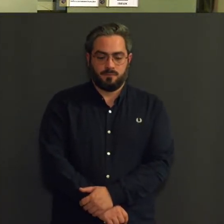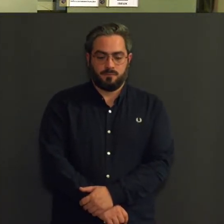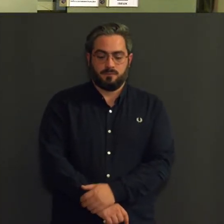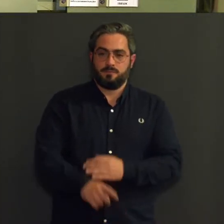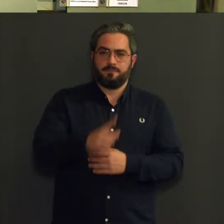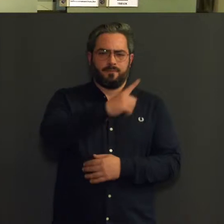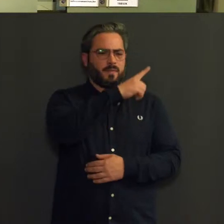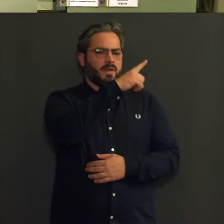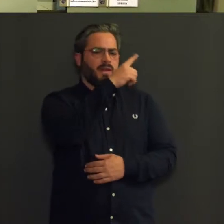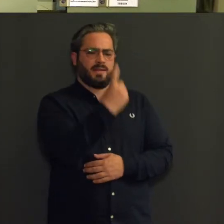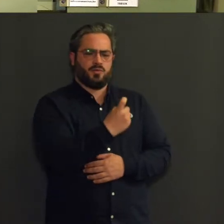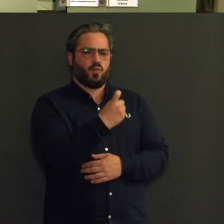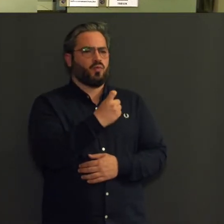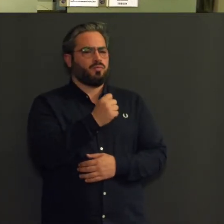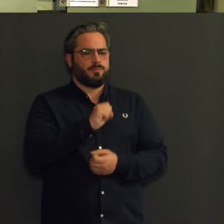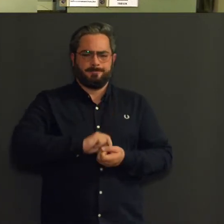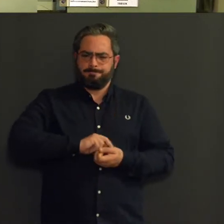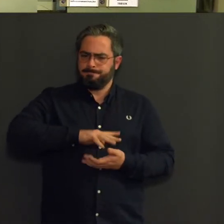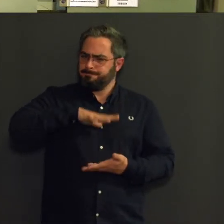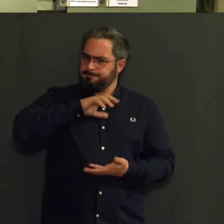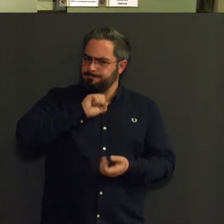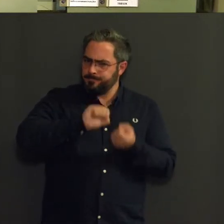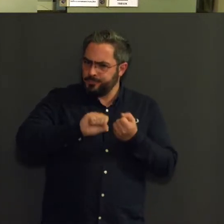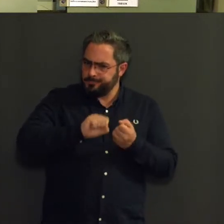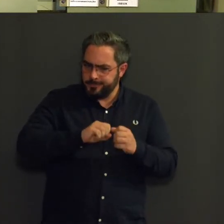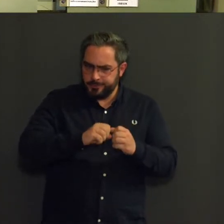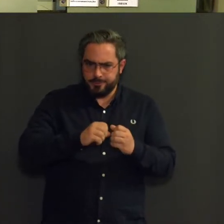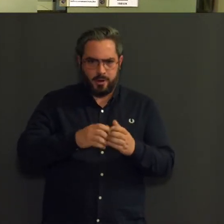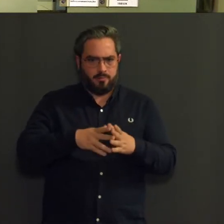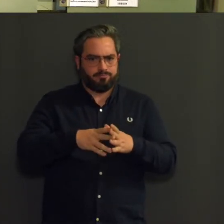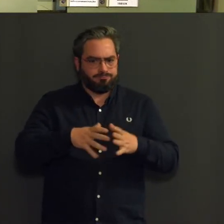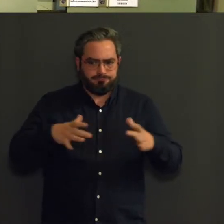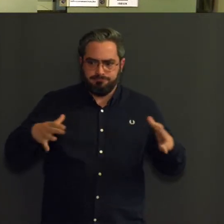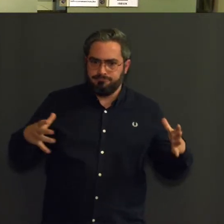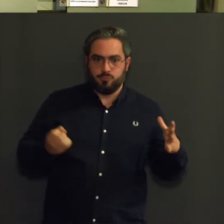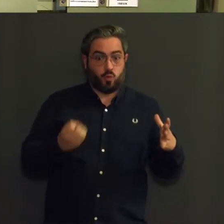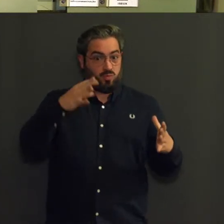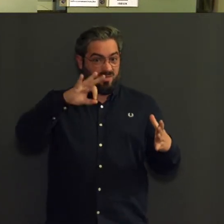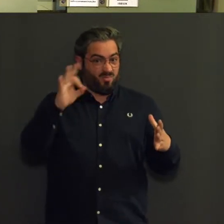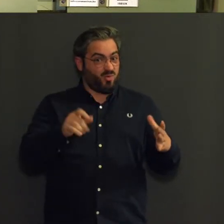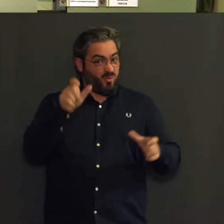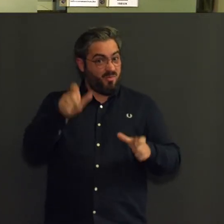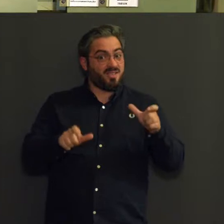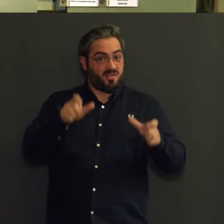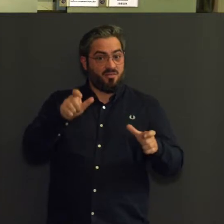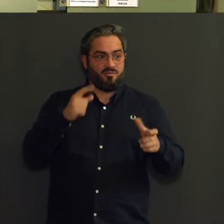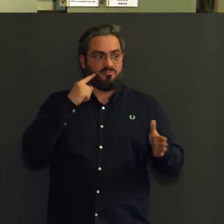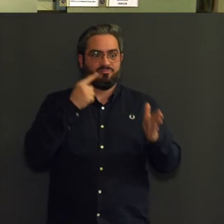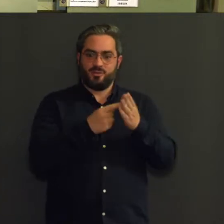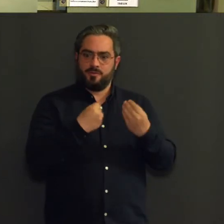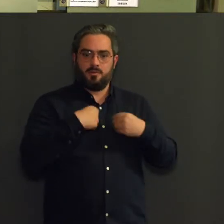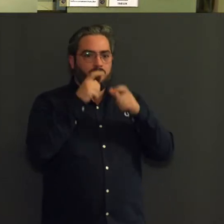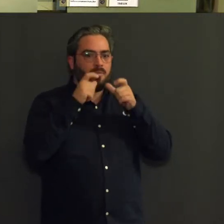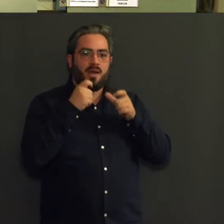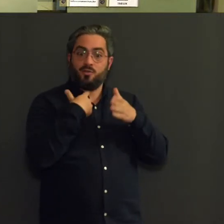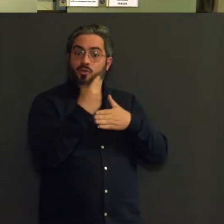À partir de quel taux de vaccination pourrait-on éventuellement envisager de laisser tomber le masque à l'extérieur?